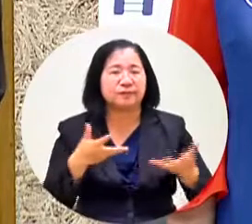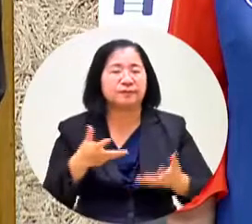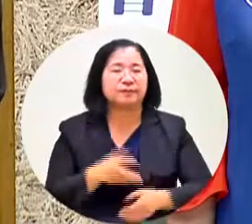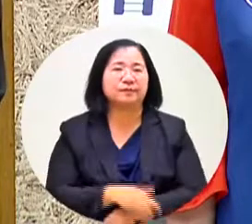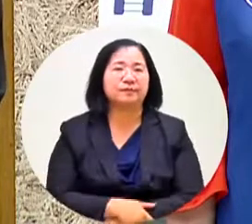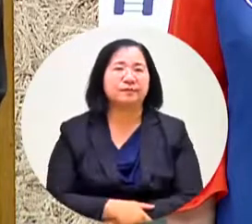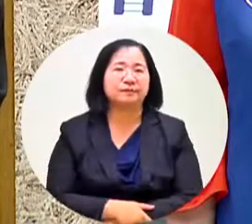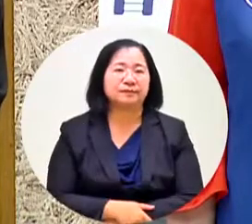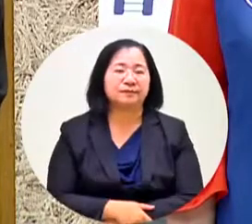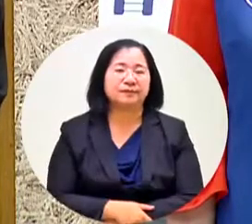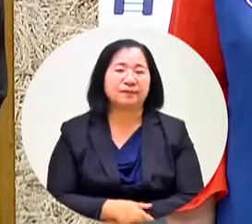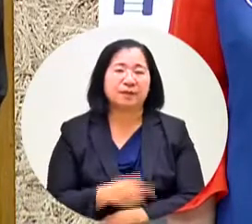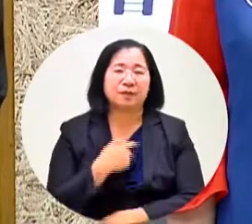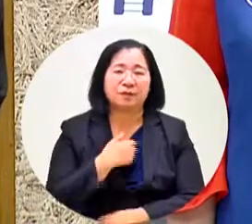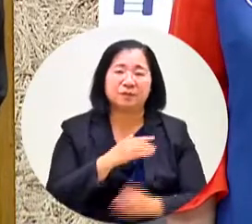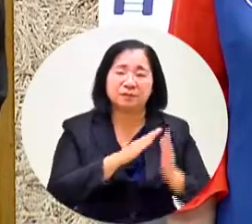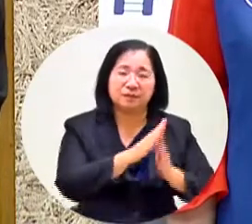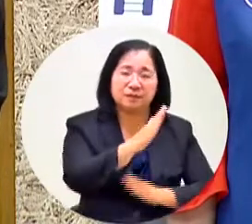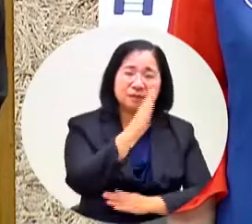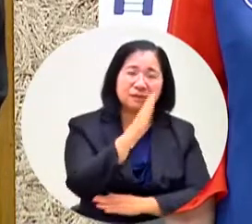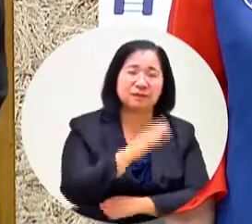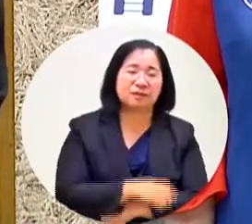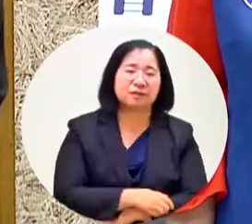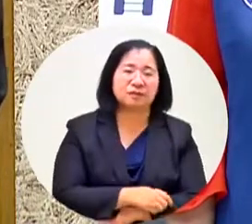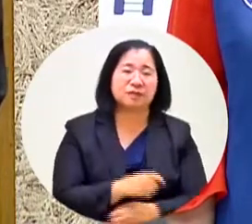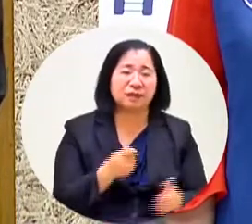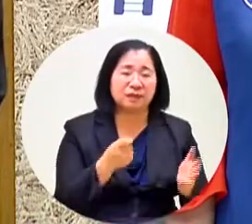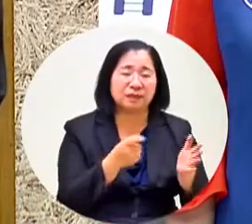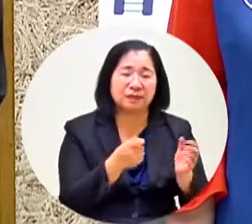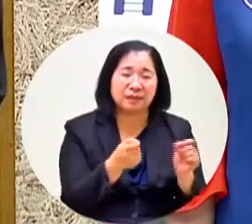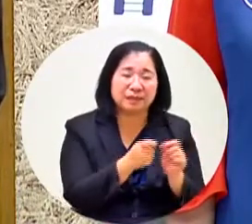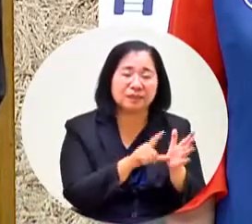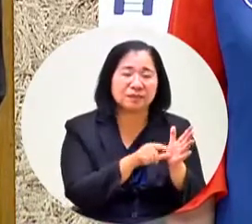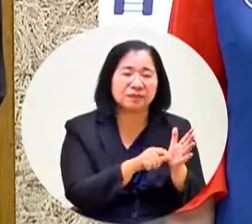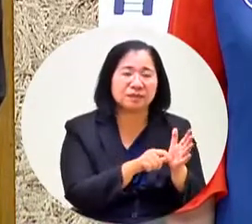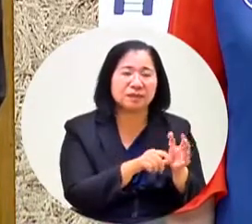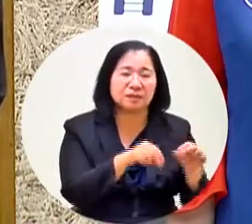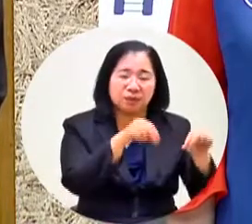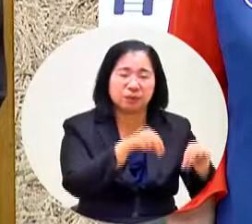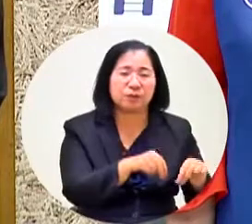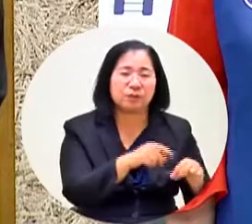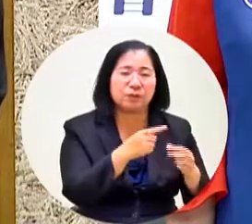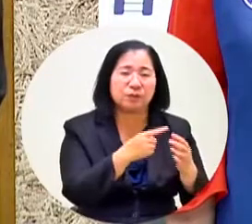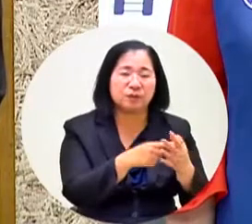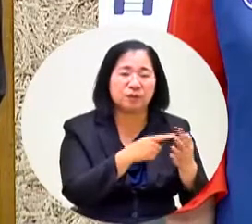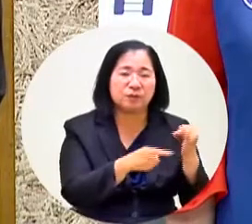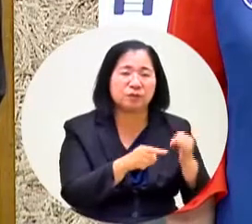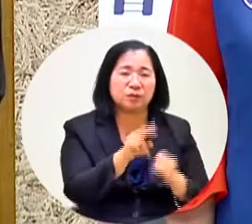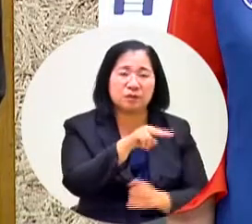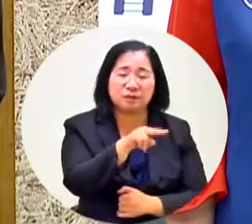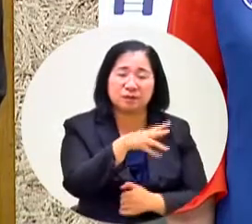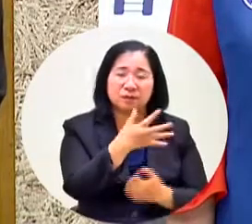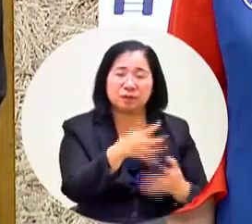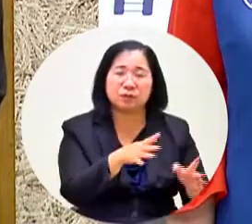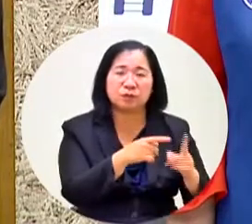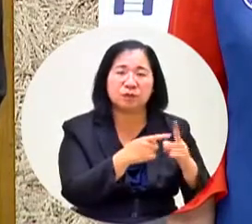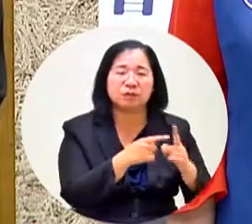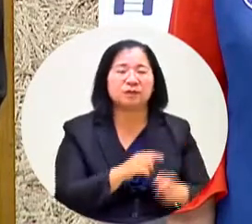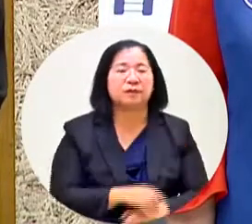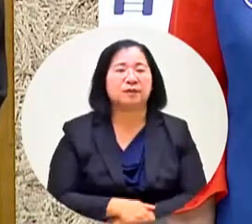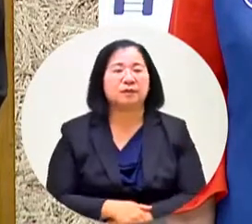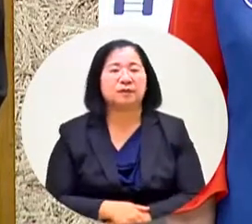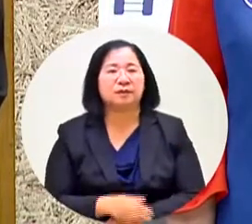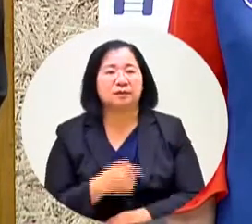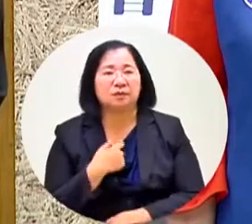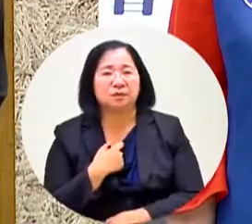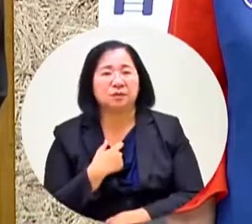可是整个来讲，我们也必须坦白的承认，因为财务的状况的关系，